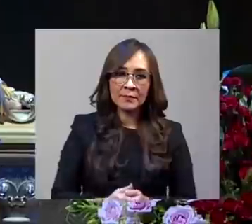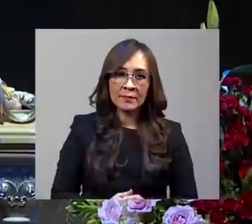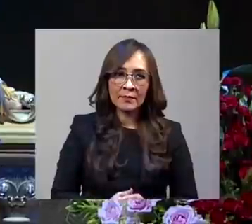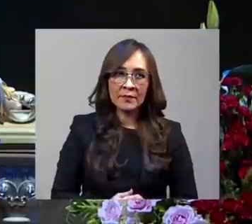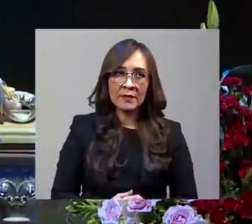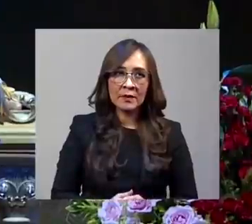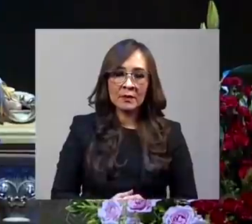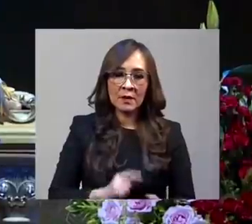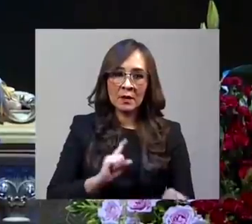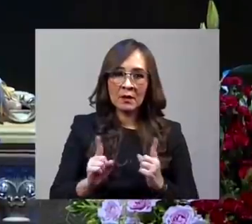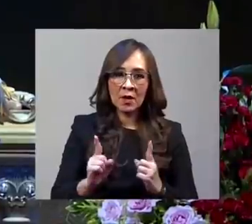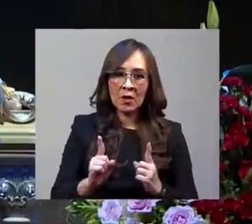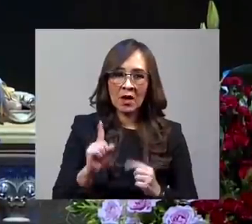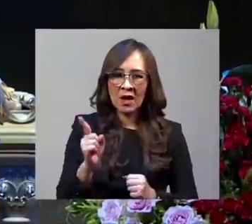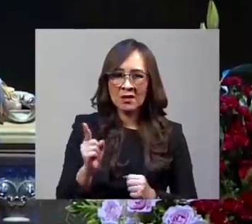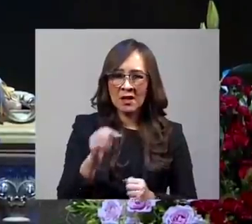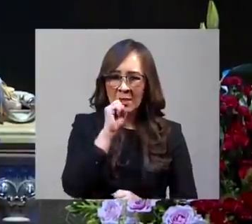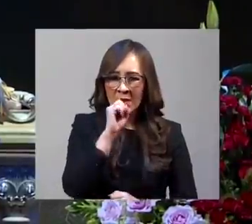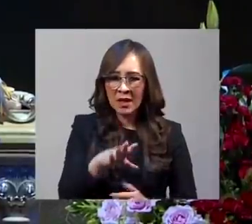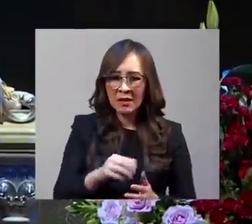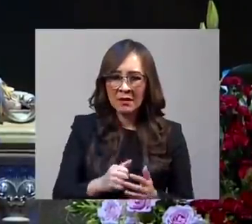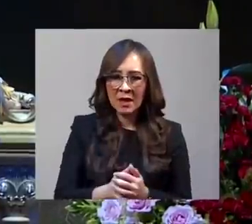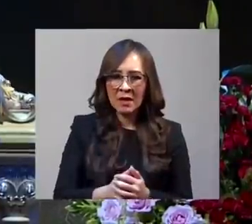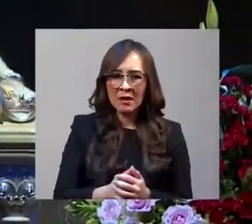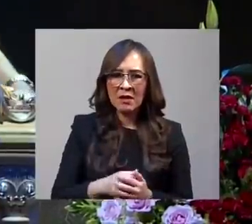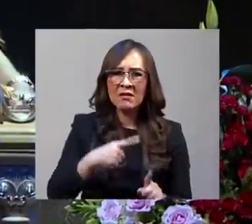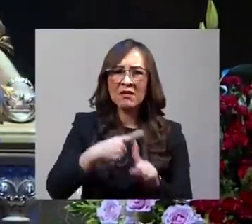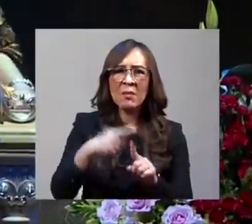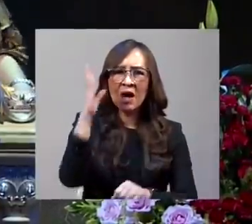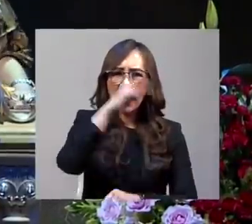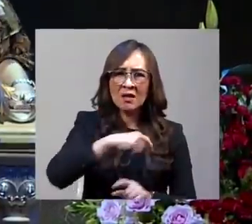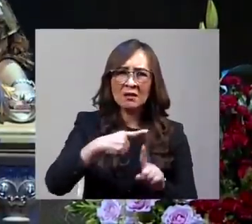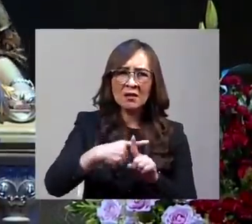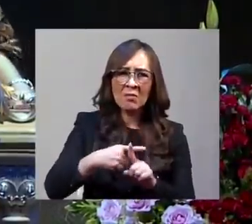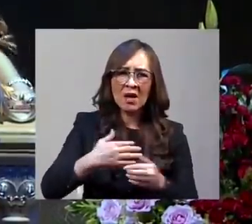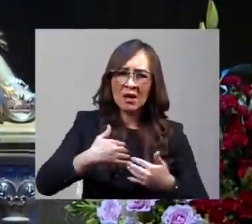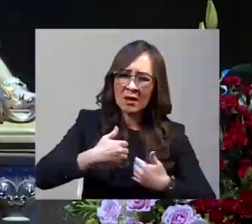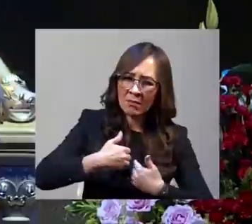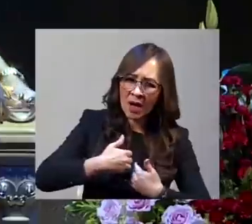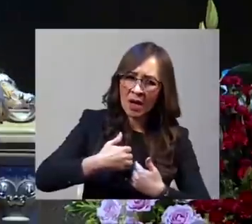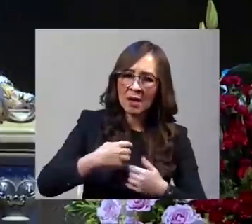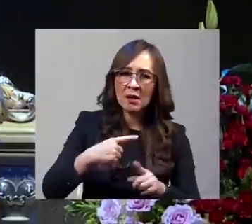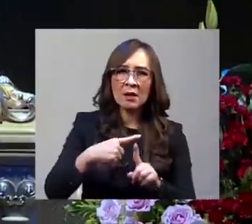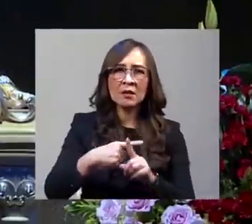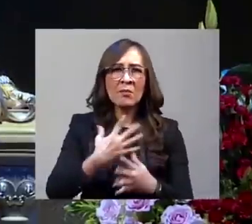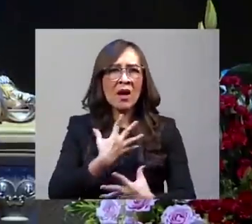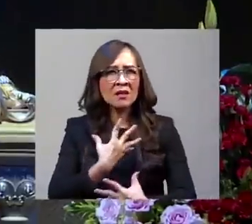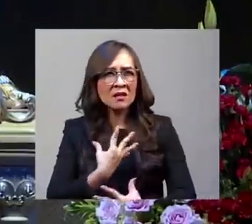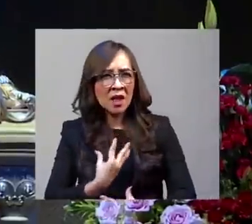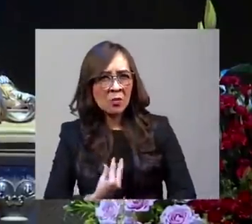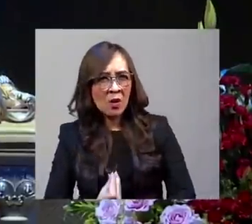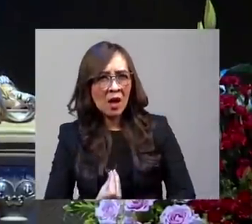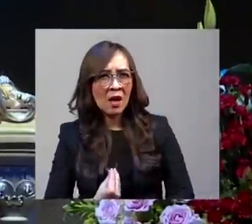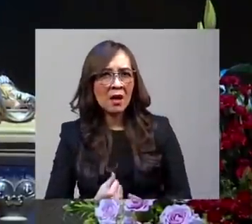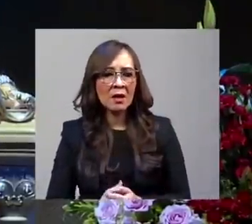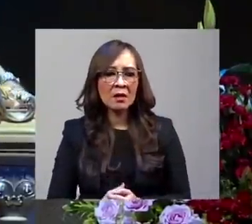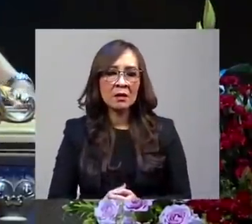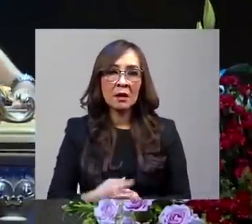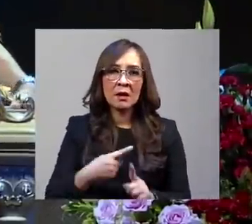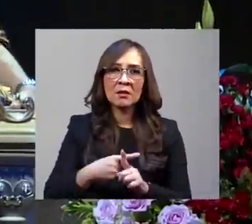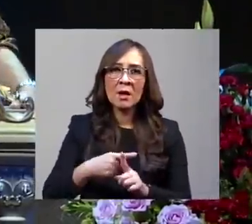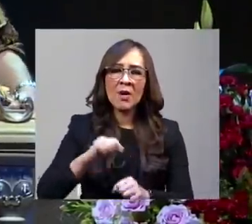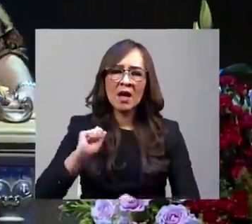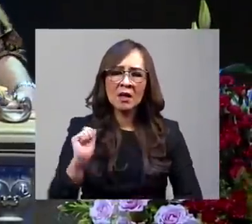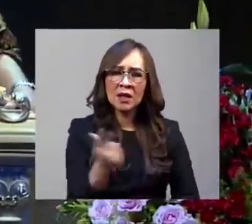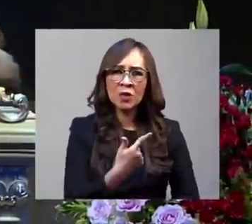yang hari ini berkata, kok saya makin lama makin emosional. Makin lama saya makin lemah. Makin lama saya makin banyak kecewa. Makin lama saya banyak makin hidup dalam